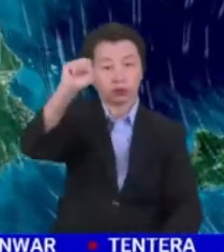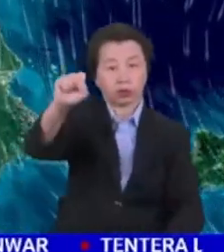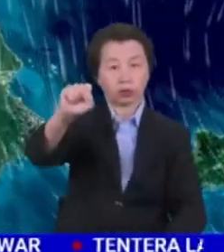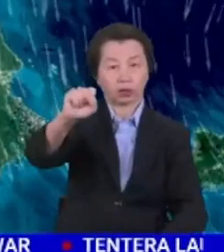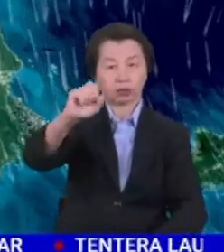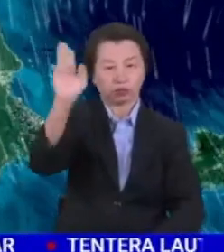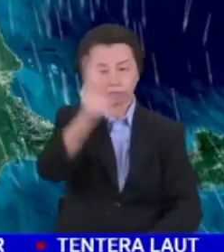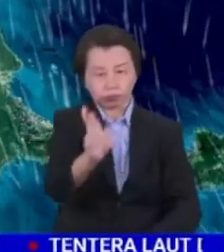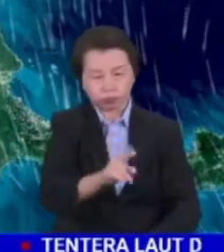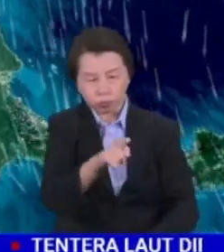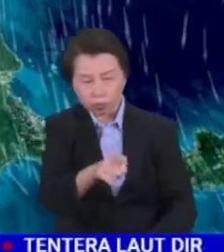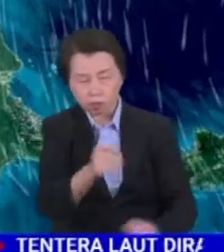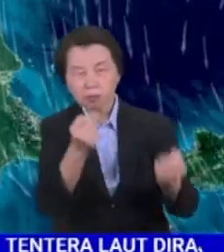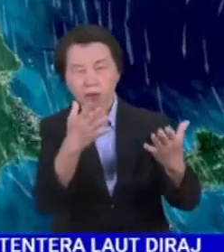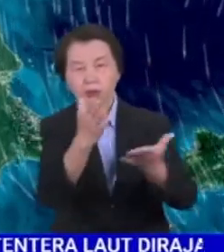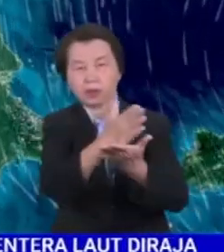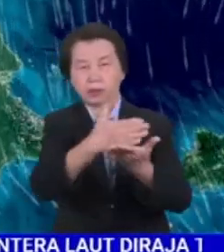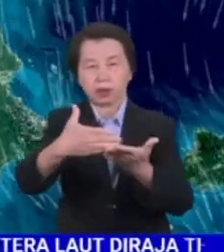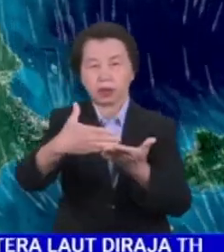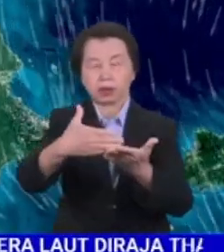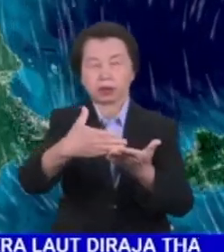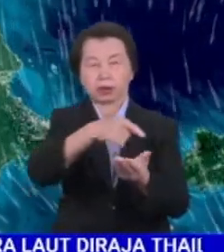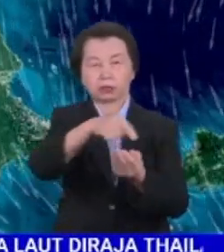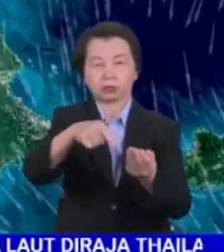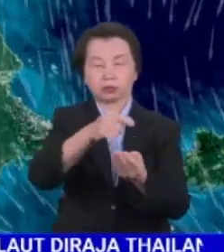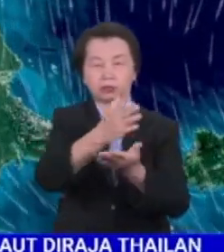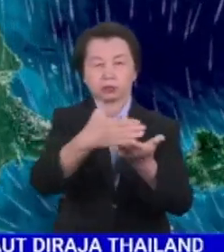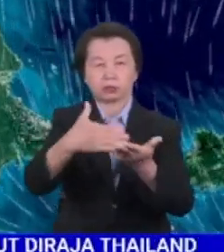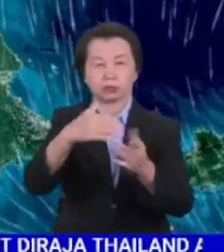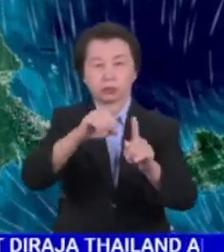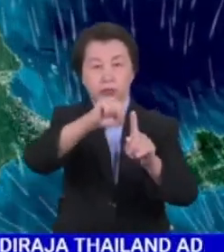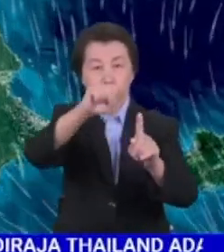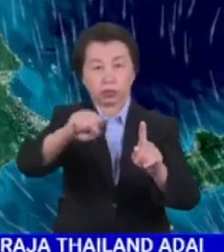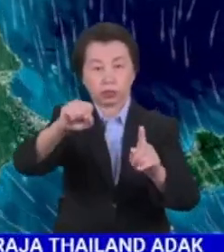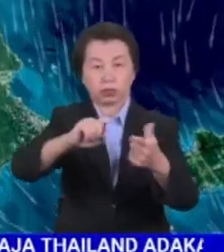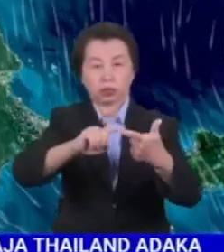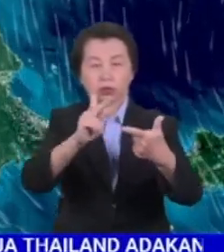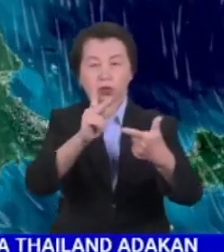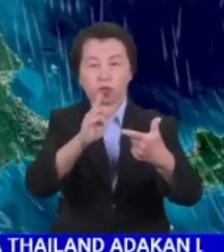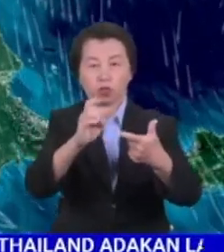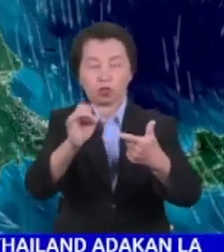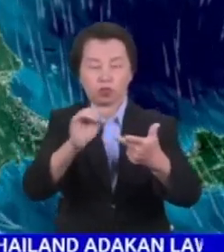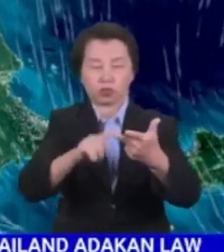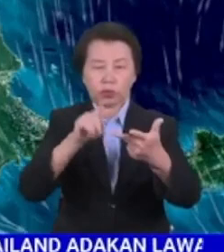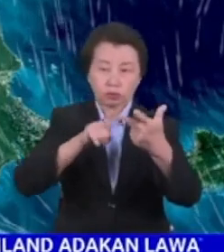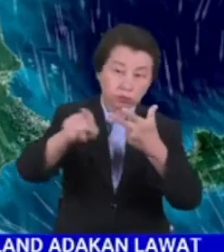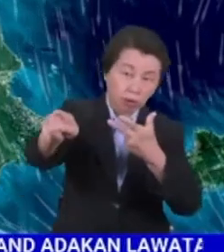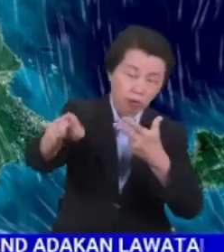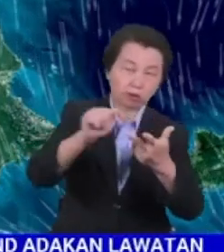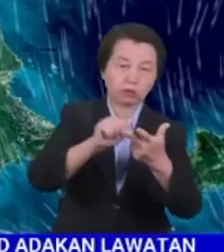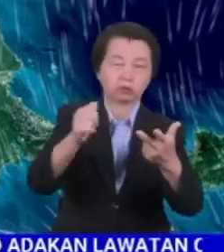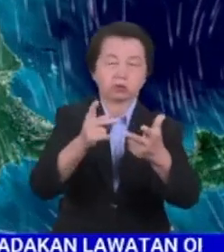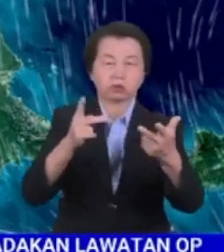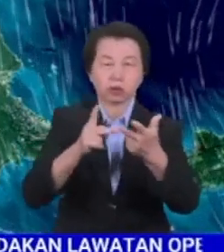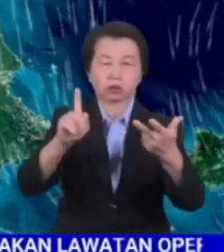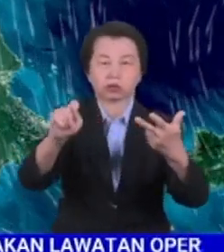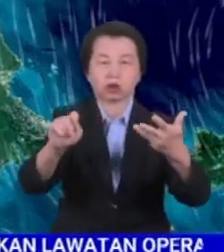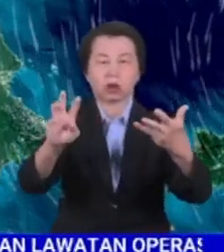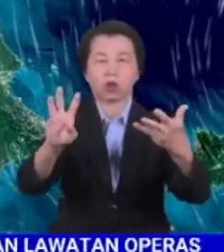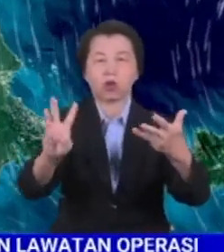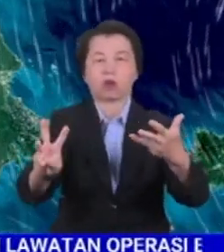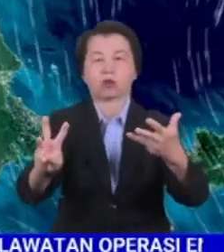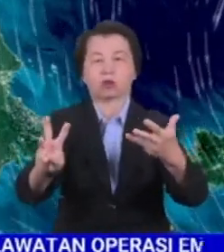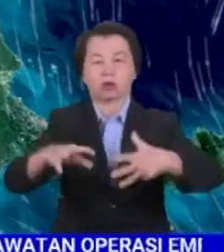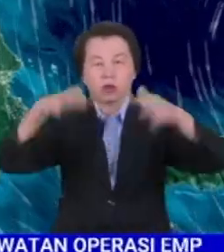ribut petir dilihat berlaku juga di kebanyakan bahagian, terutamanya di sekitar bahagian Sandakan, Kudat, pedalaman dan juga di sekitar bahagian Tawau.